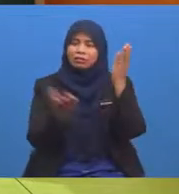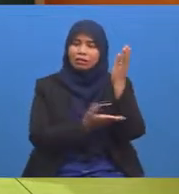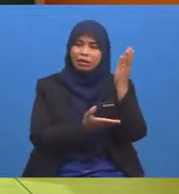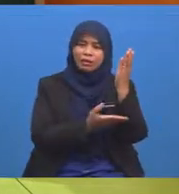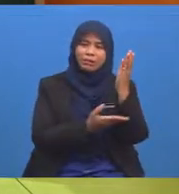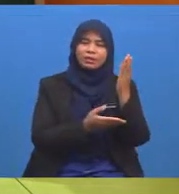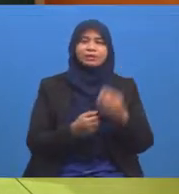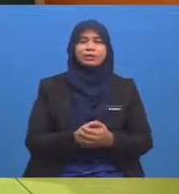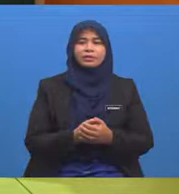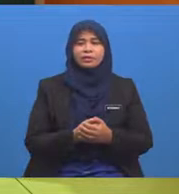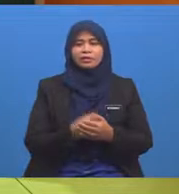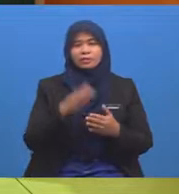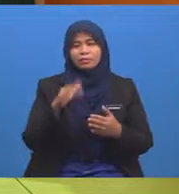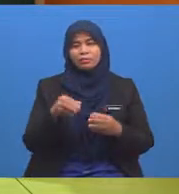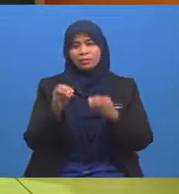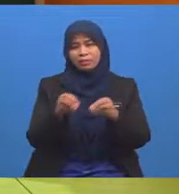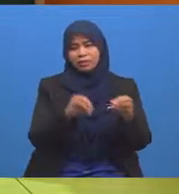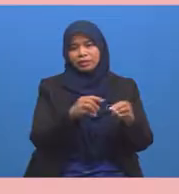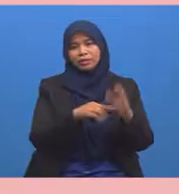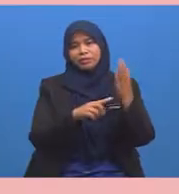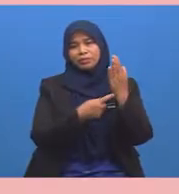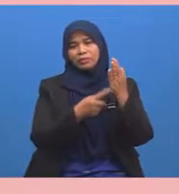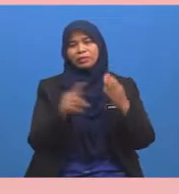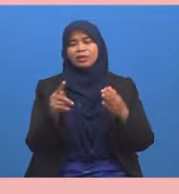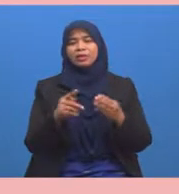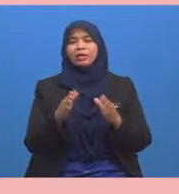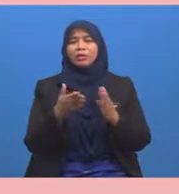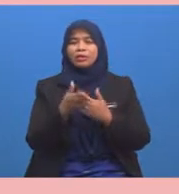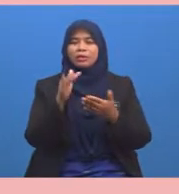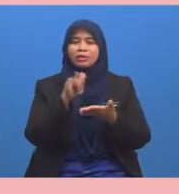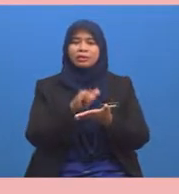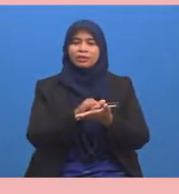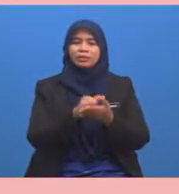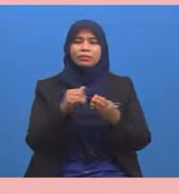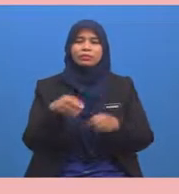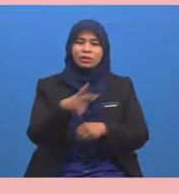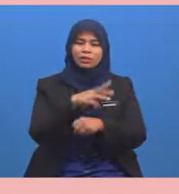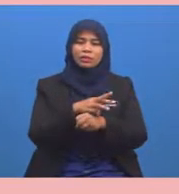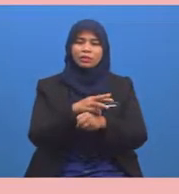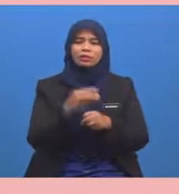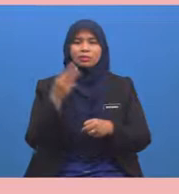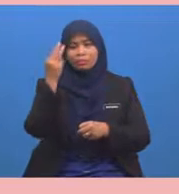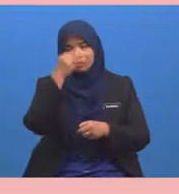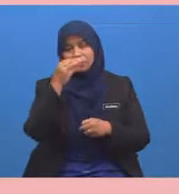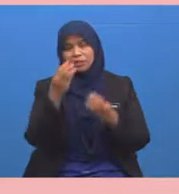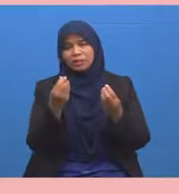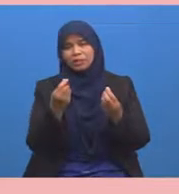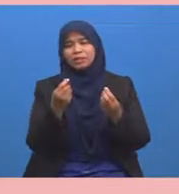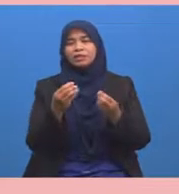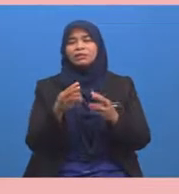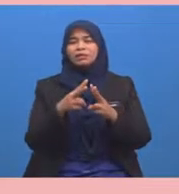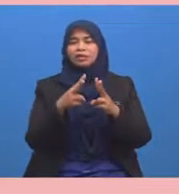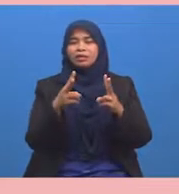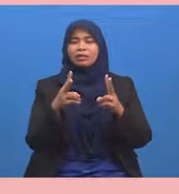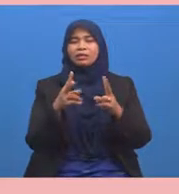dahulu sebelum pertanian dimulakan. Oleh itu, kawasan permukaan tanah sangat terdedah